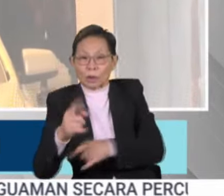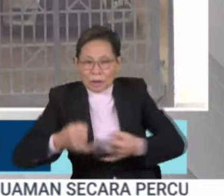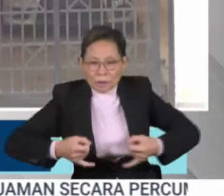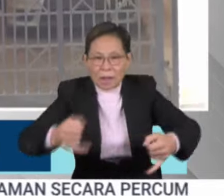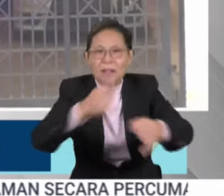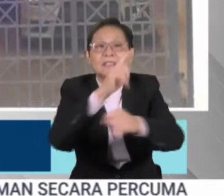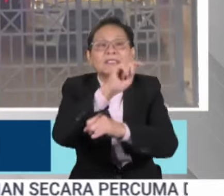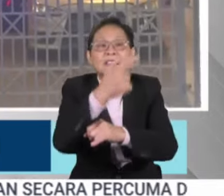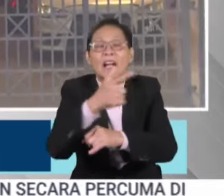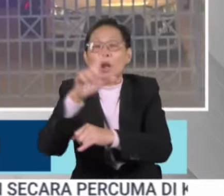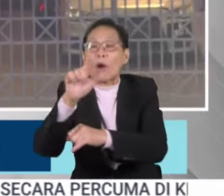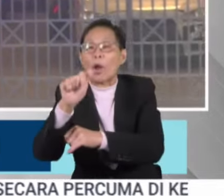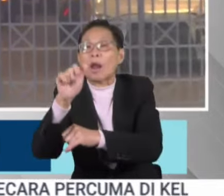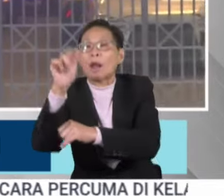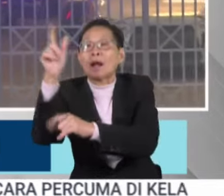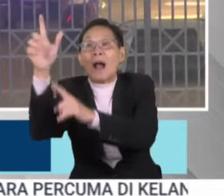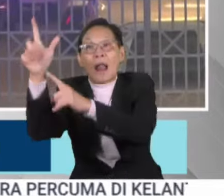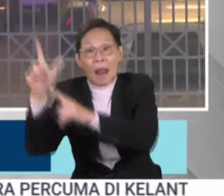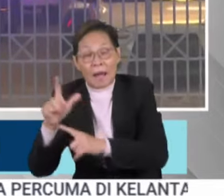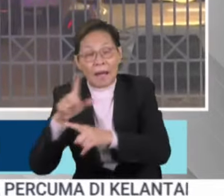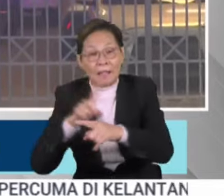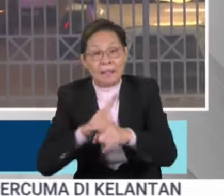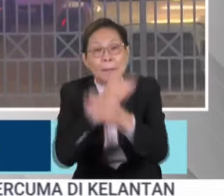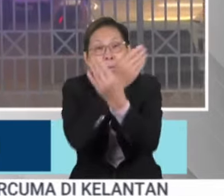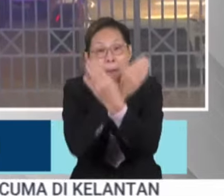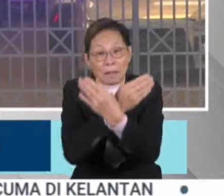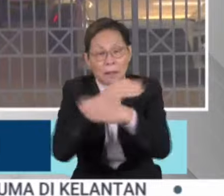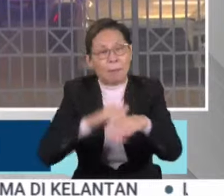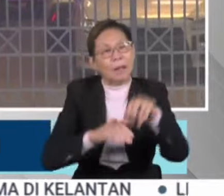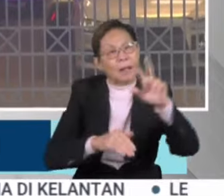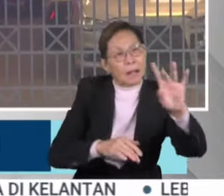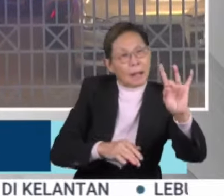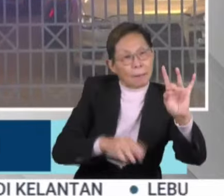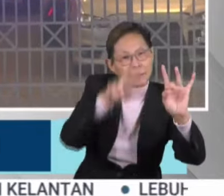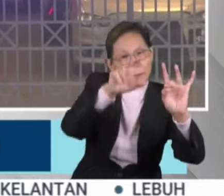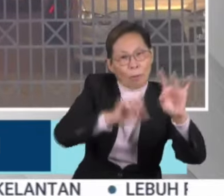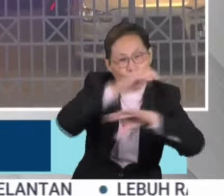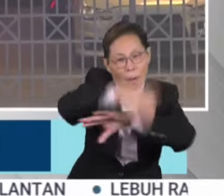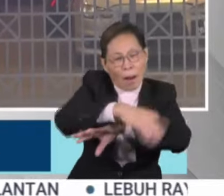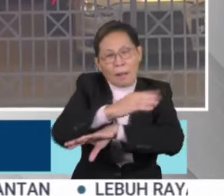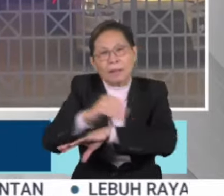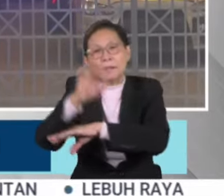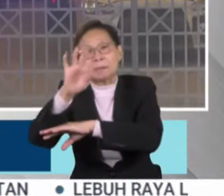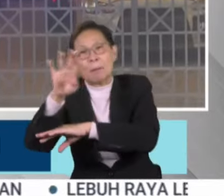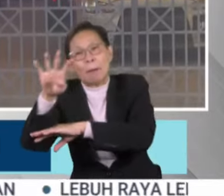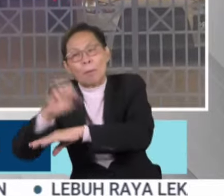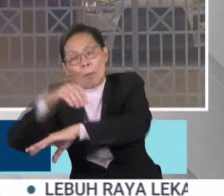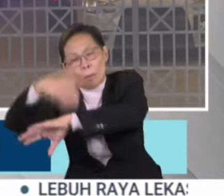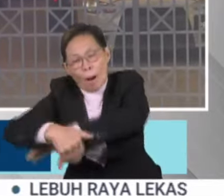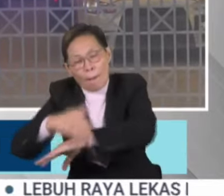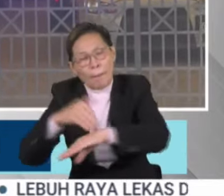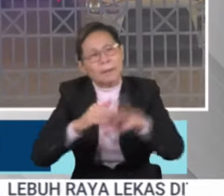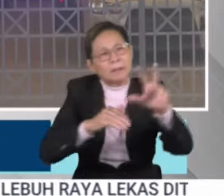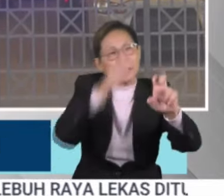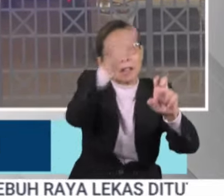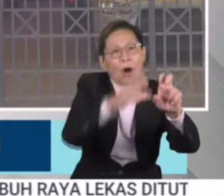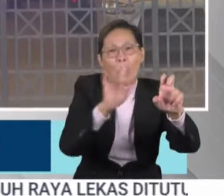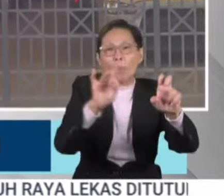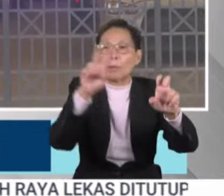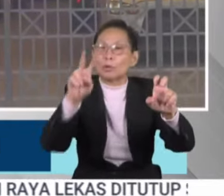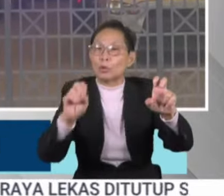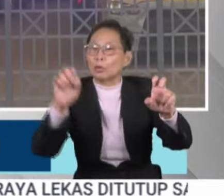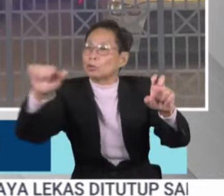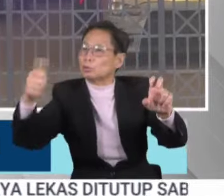Jalan Tanjung Layang, Tanjung Sepat di Banting antara 8.30 malam dan 9.45 malam pada 30